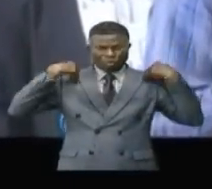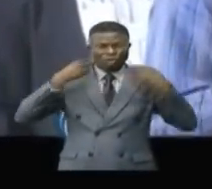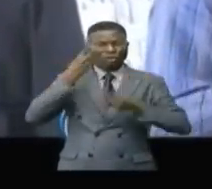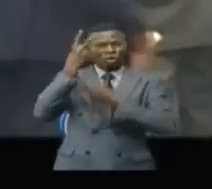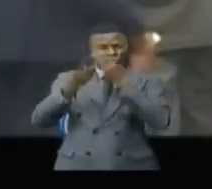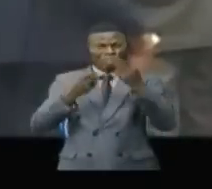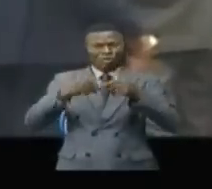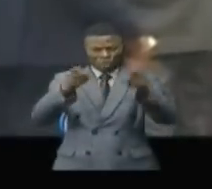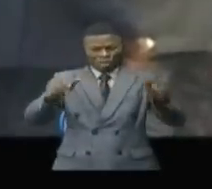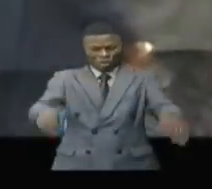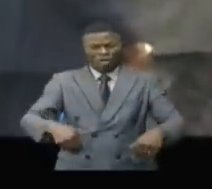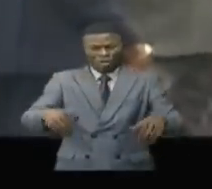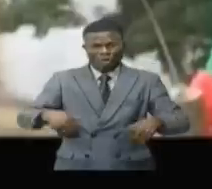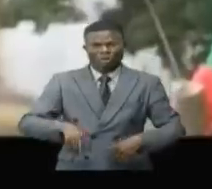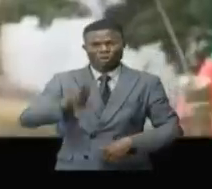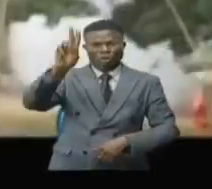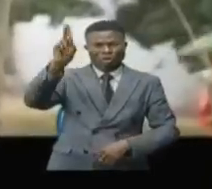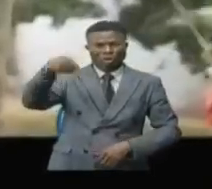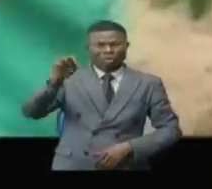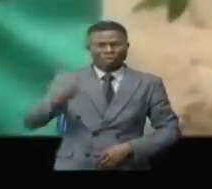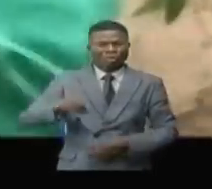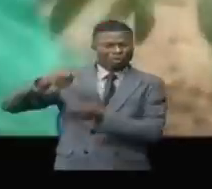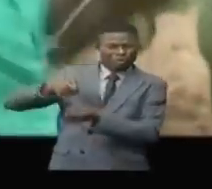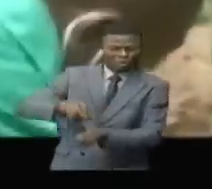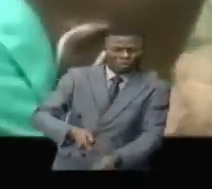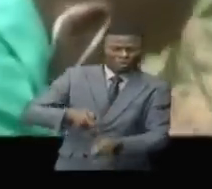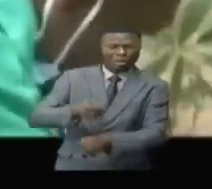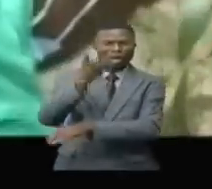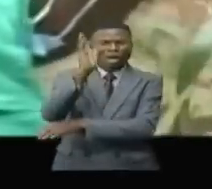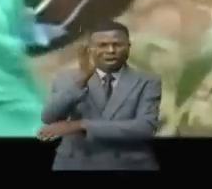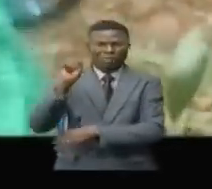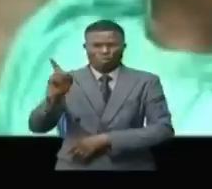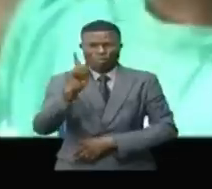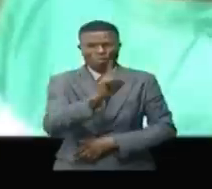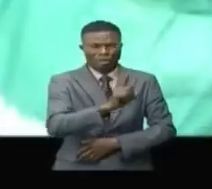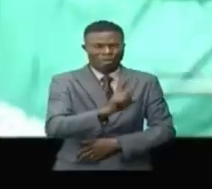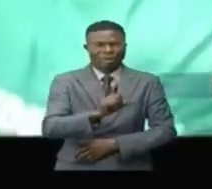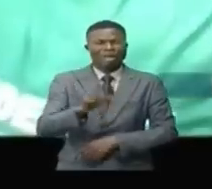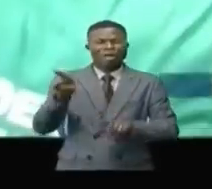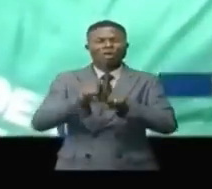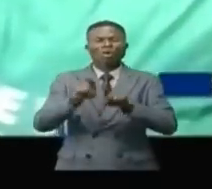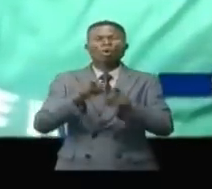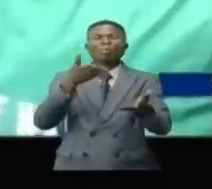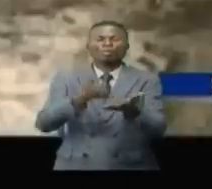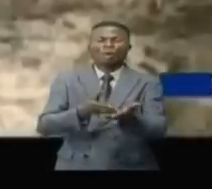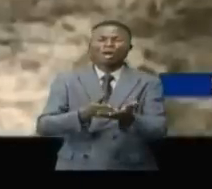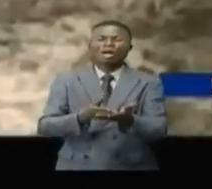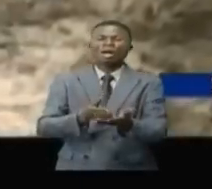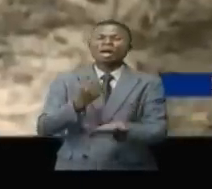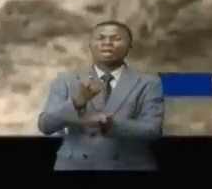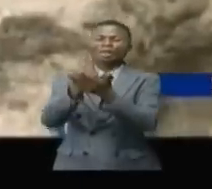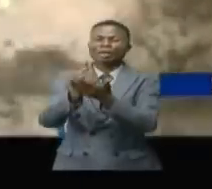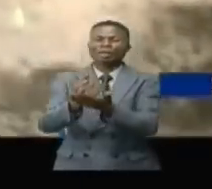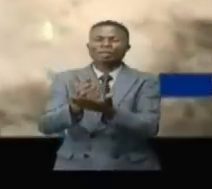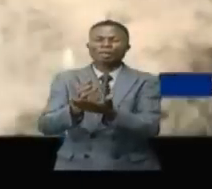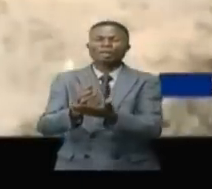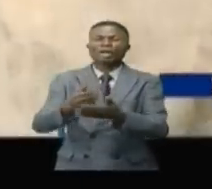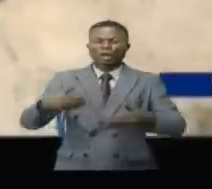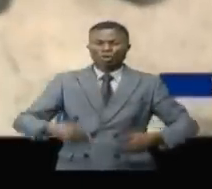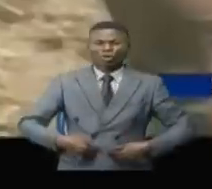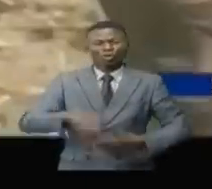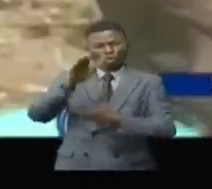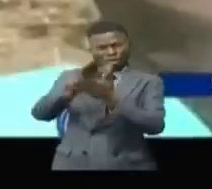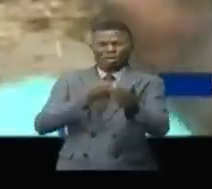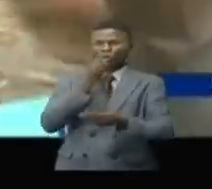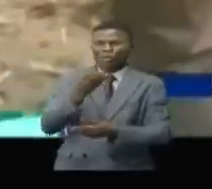les jardins de l'UPEN pour planter tour à tour un arbre à titre symbolique et donner l'exemple à la jeunesse. Chacun des